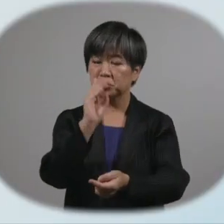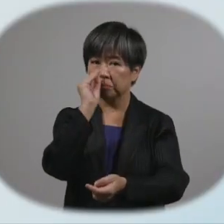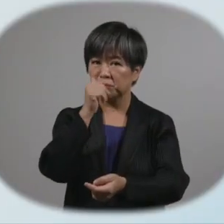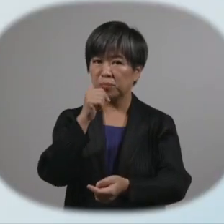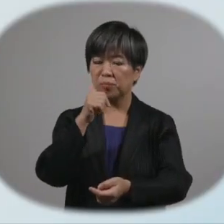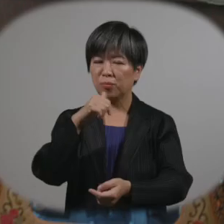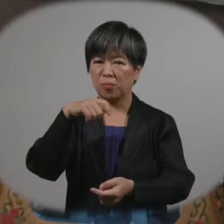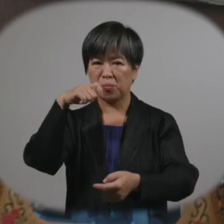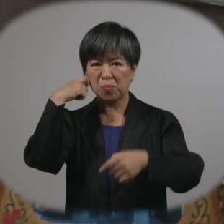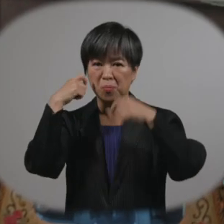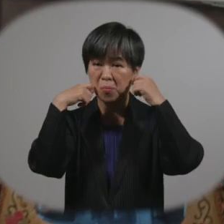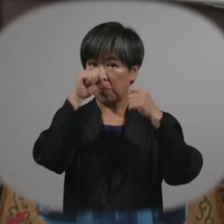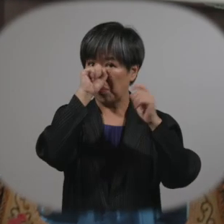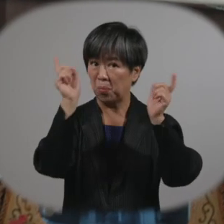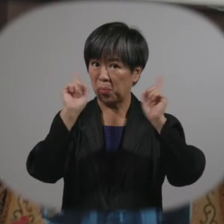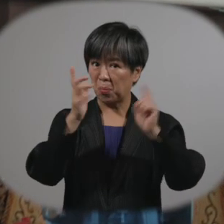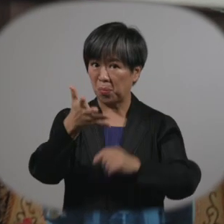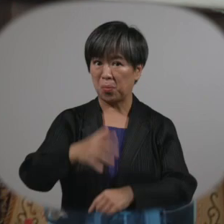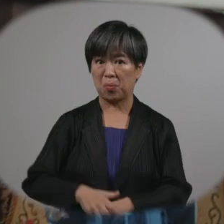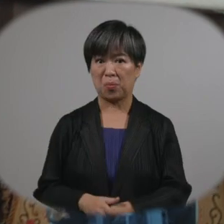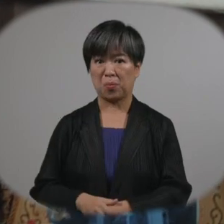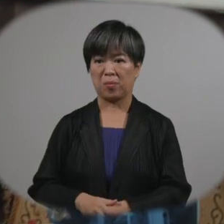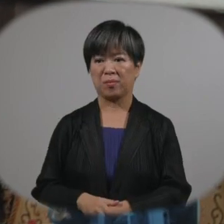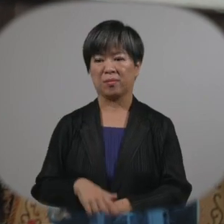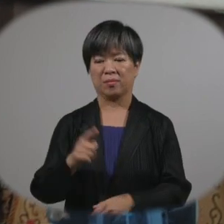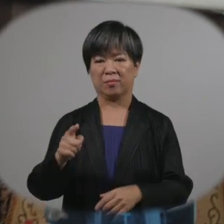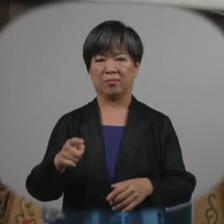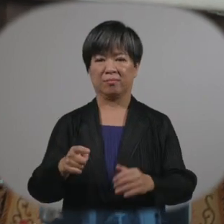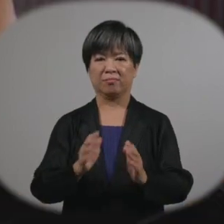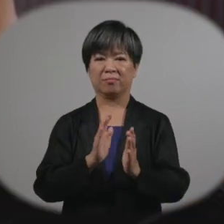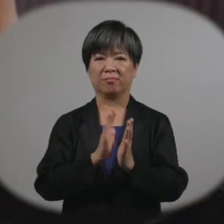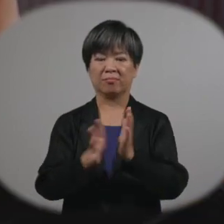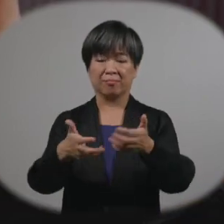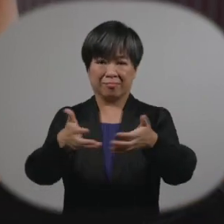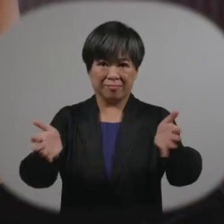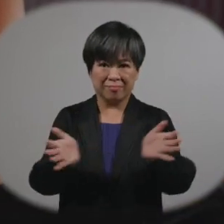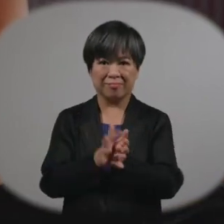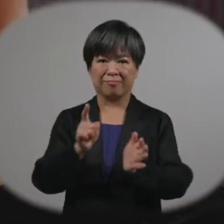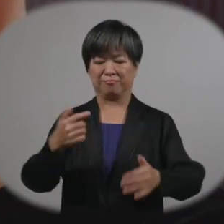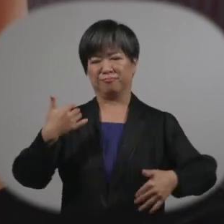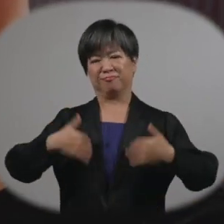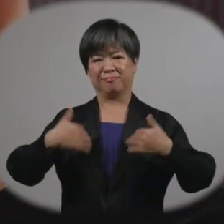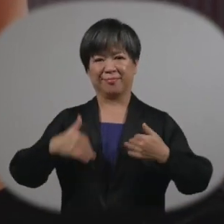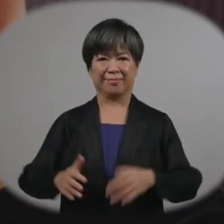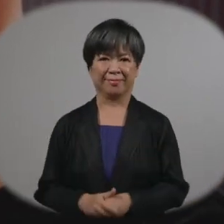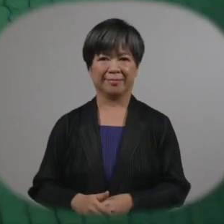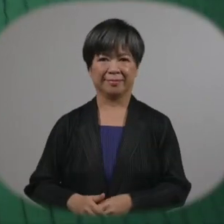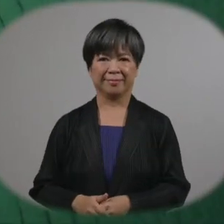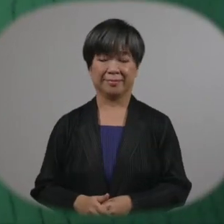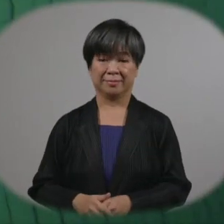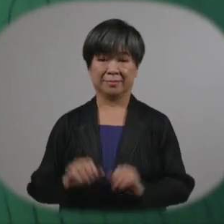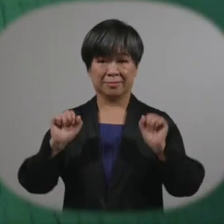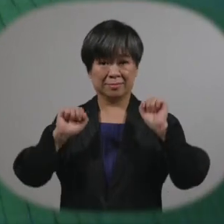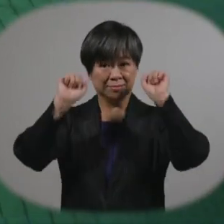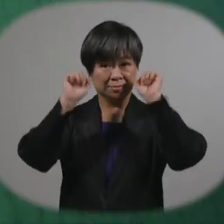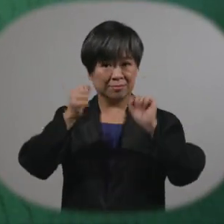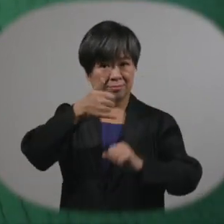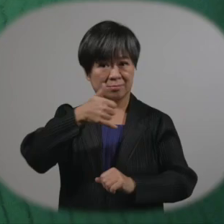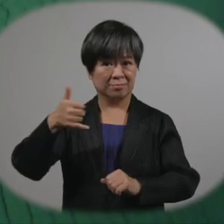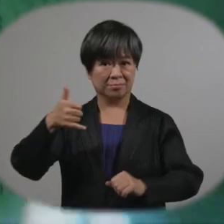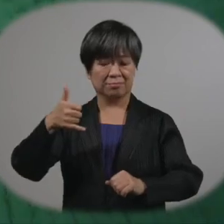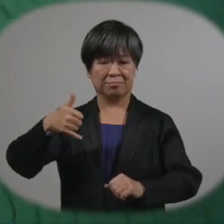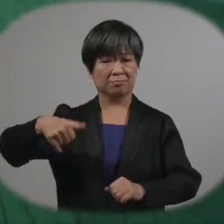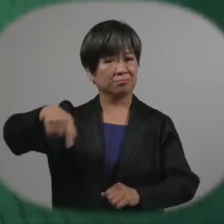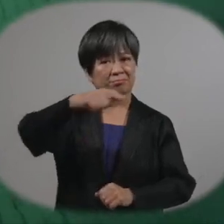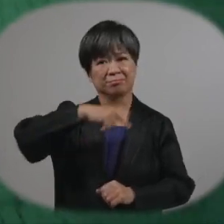趣的事情？ 可能是泳队的队友之间的欢乐吧，因为其实运动员啊，他们其